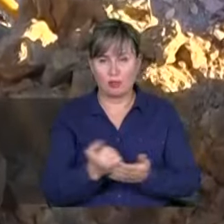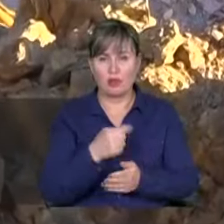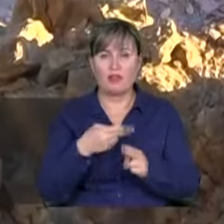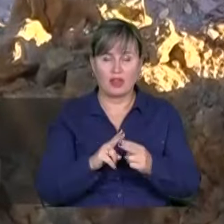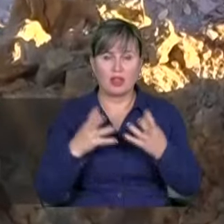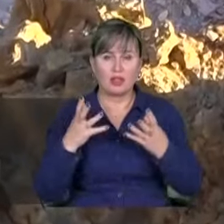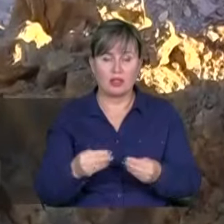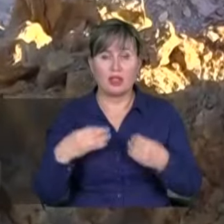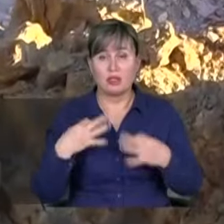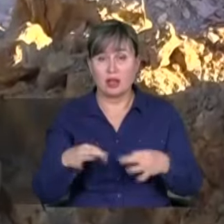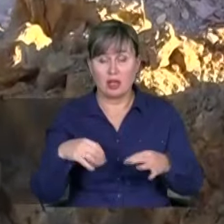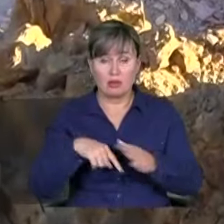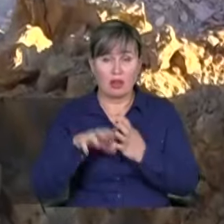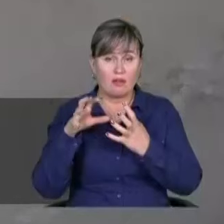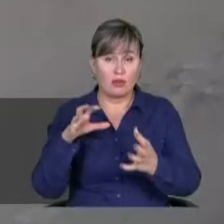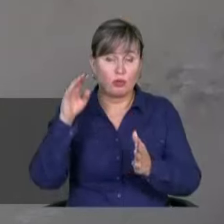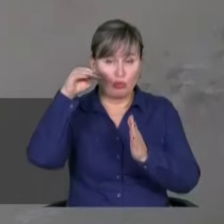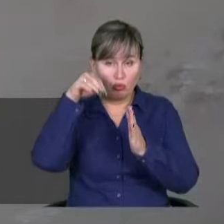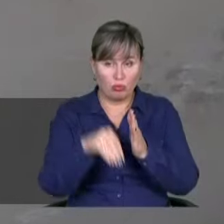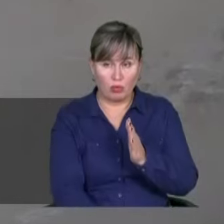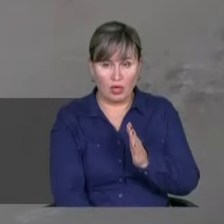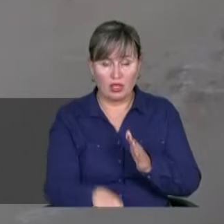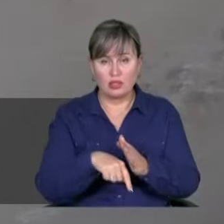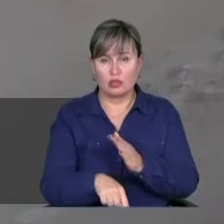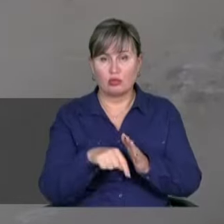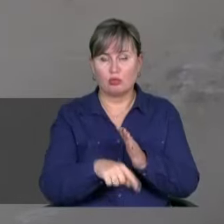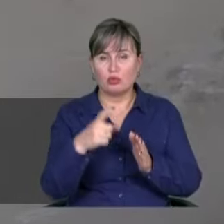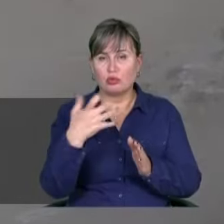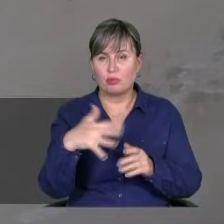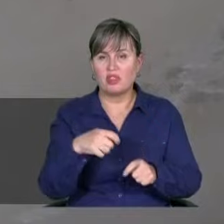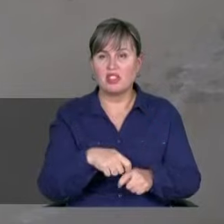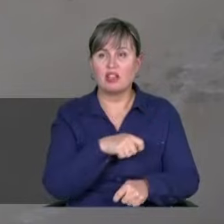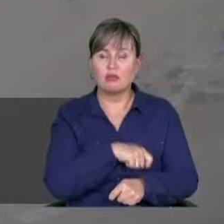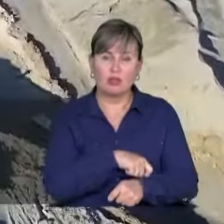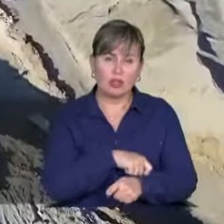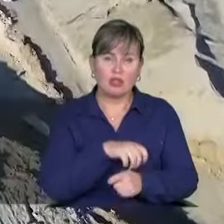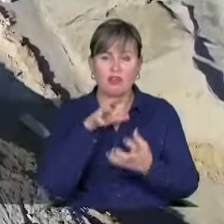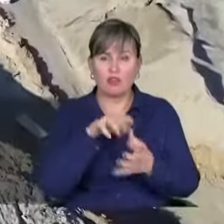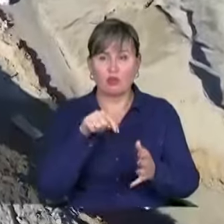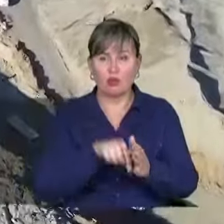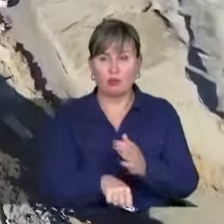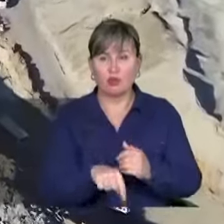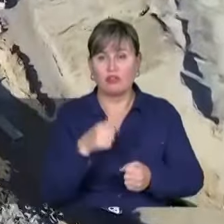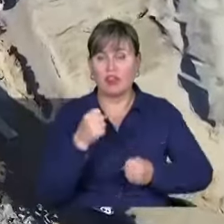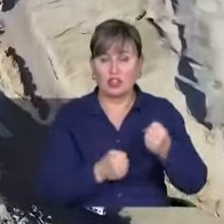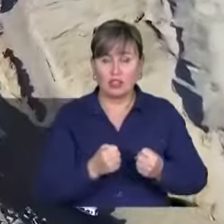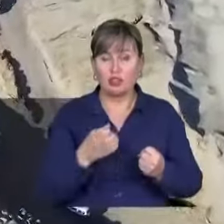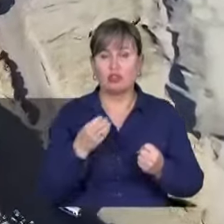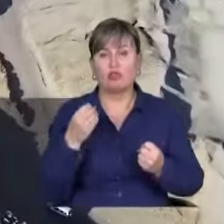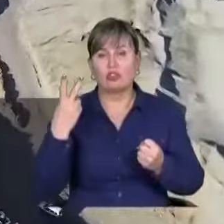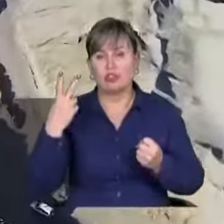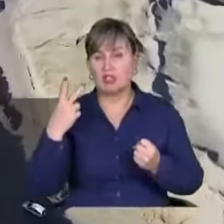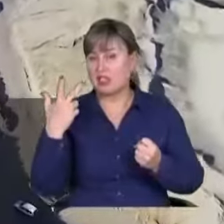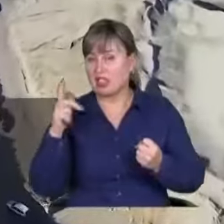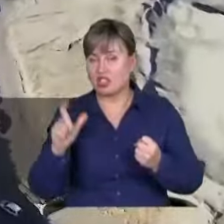день. Транспортное средство упало в очистное пространство глубиной в 150 метров. В автобусе помимо водителя находились еще